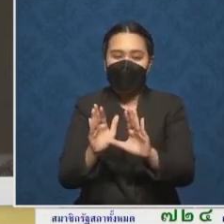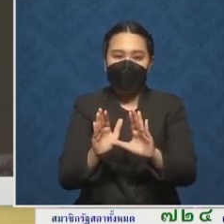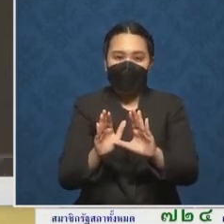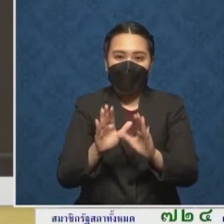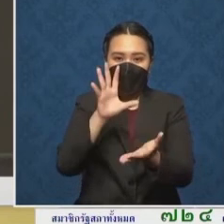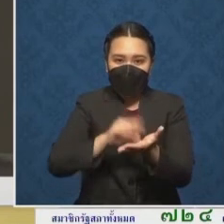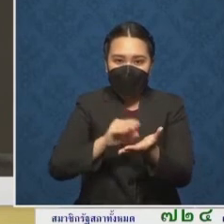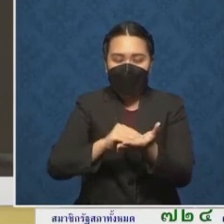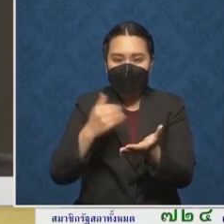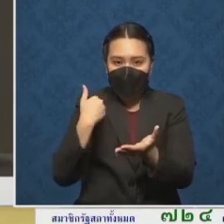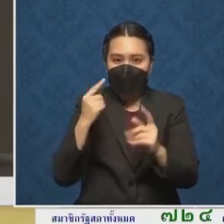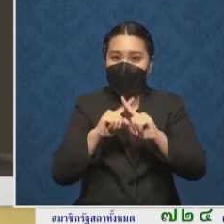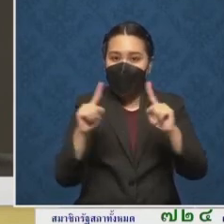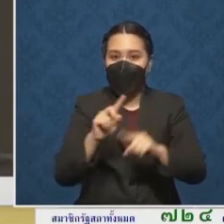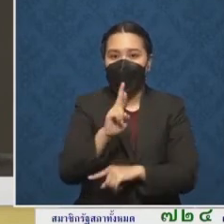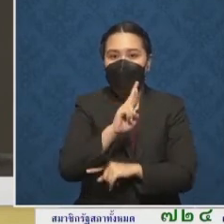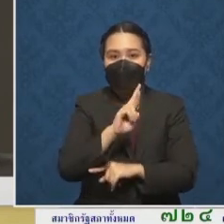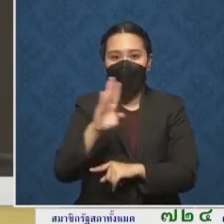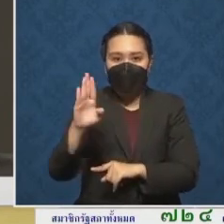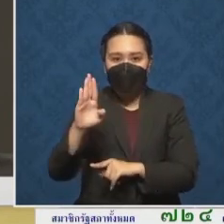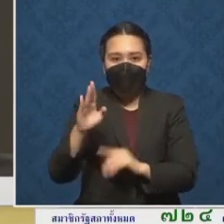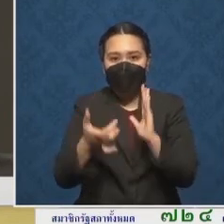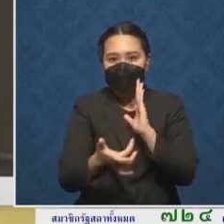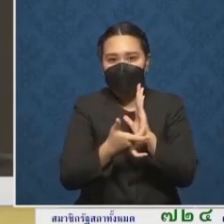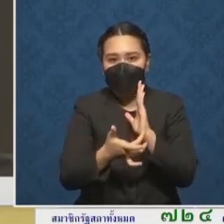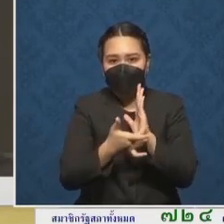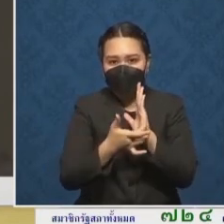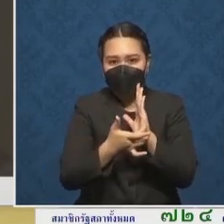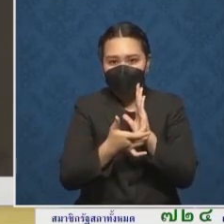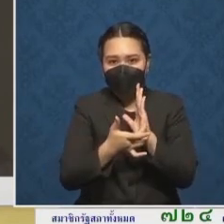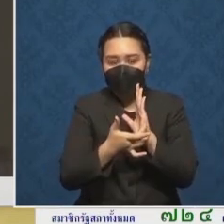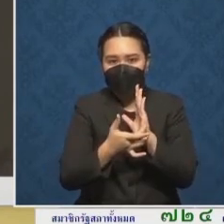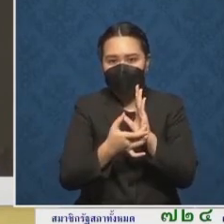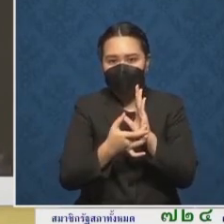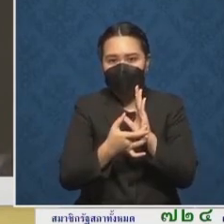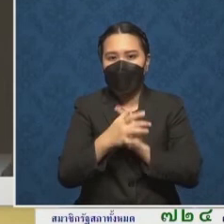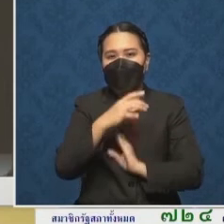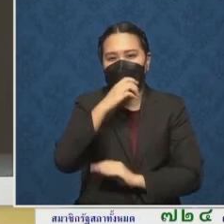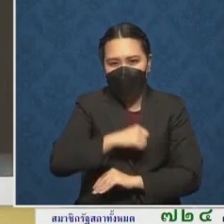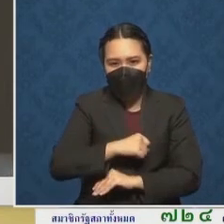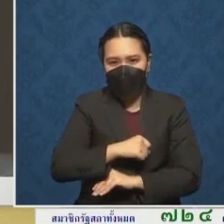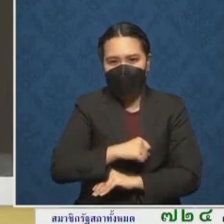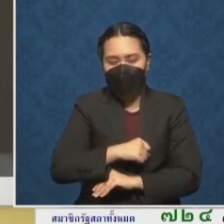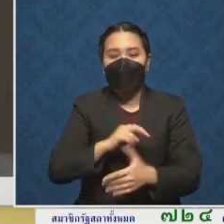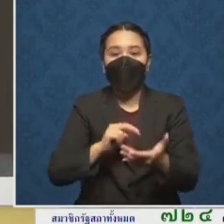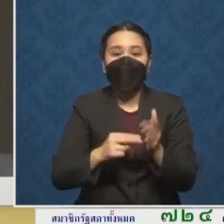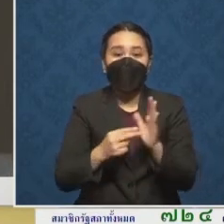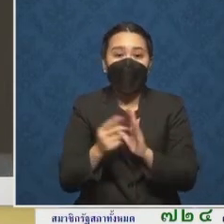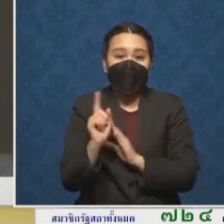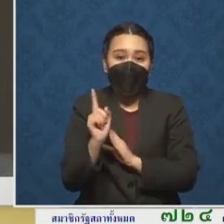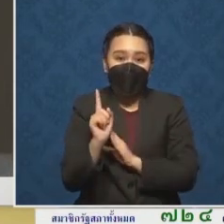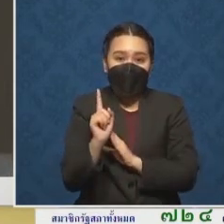ลก็เป็นระบบอิเล็กทรอนิกส์แบบร่างทรงของระบบแอนะล็อก